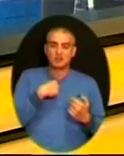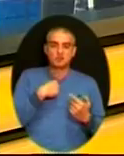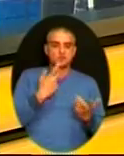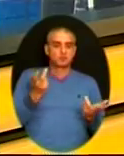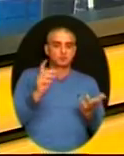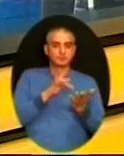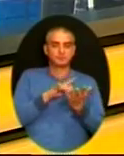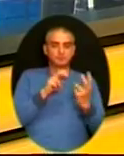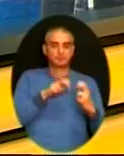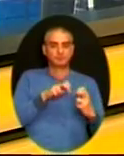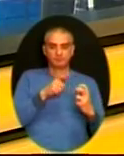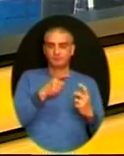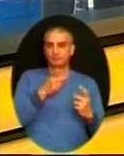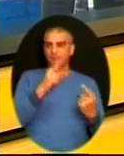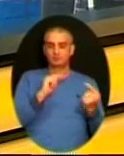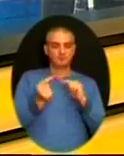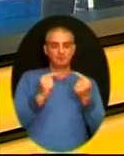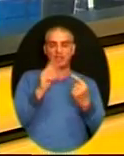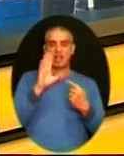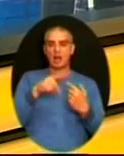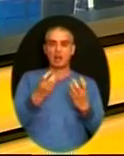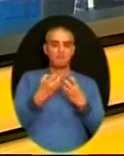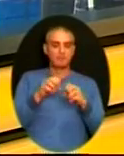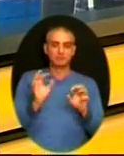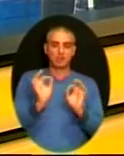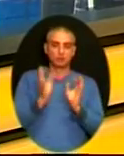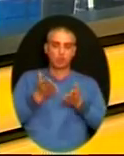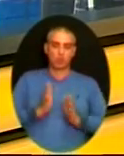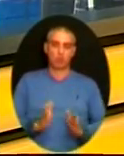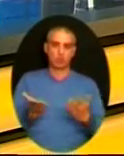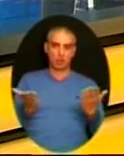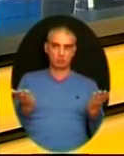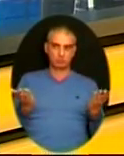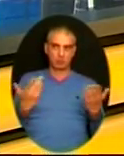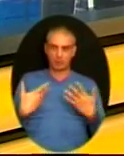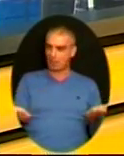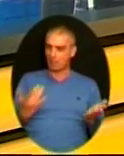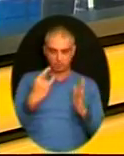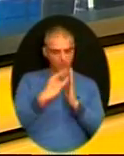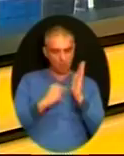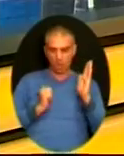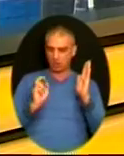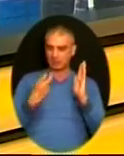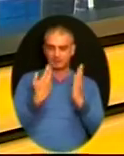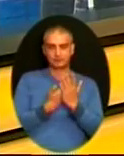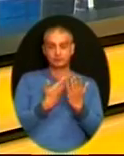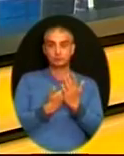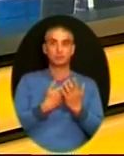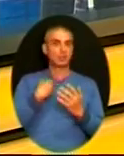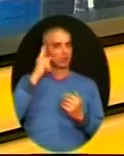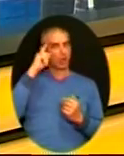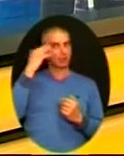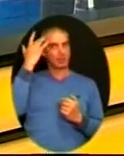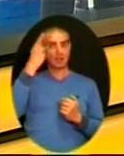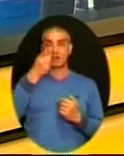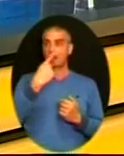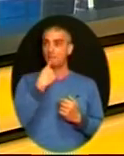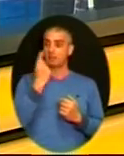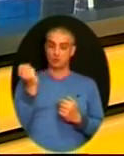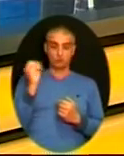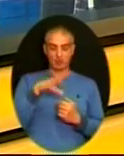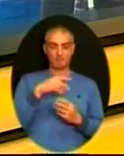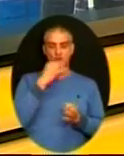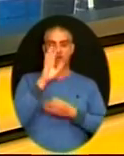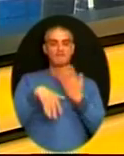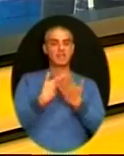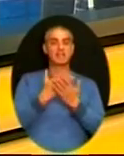אנחנו יושבים על ורבים על ביצה שלא נולדה. אין לנו שום חוק גיוס ביד. אני לא יודעת אם זה הפרוידיאני, אבל אמרת, הוא יגיע